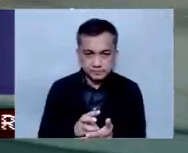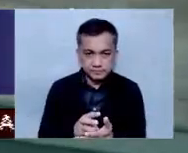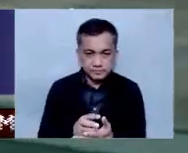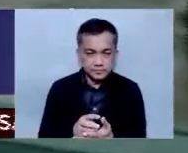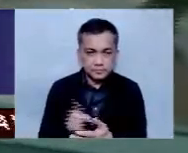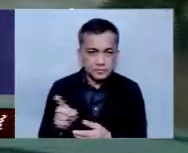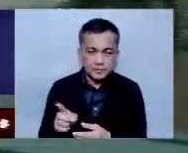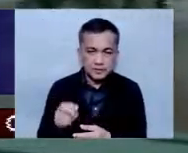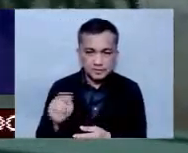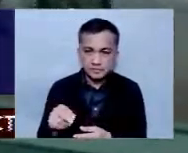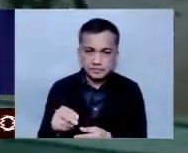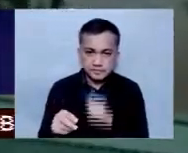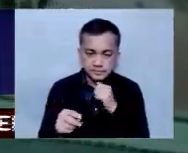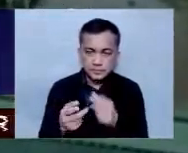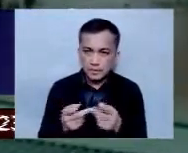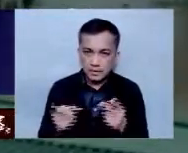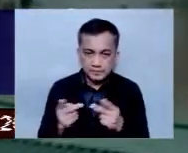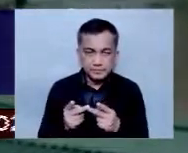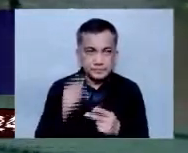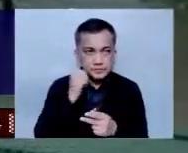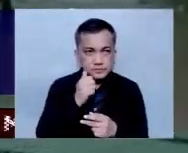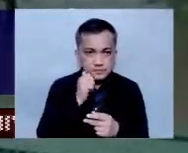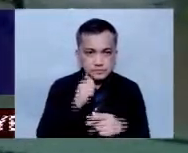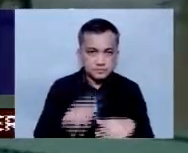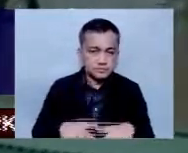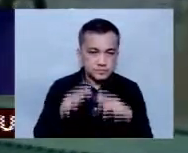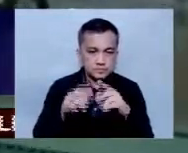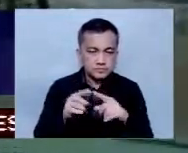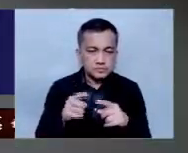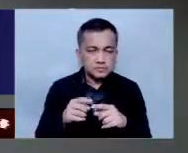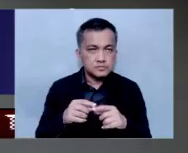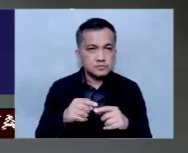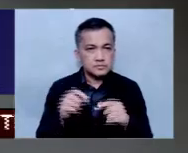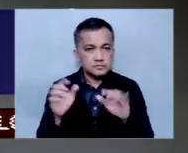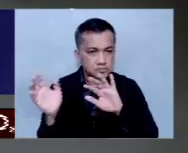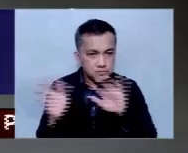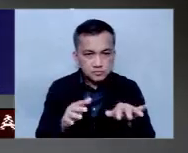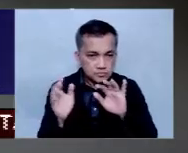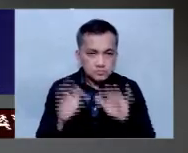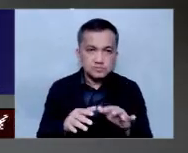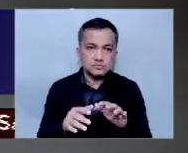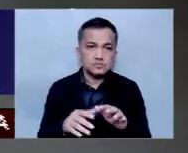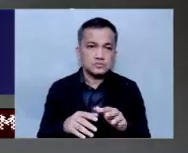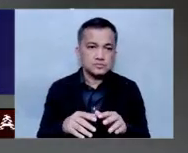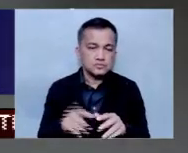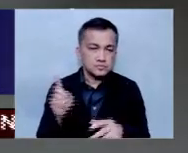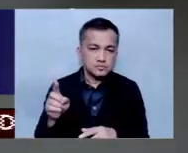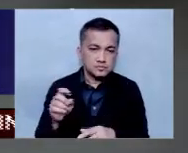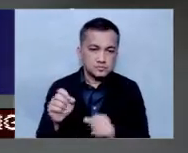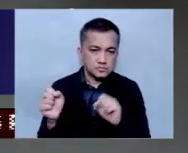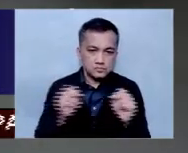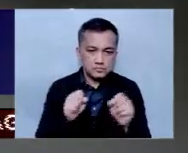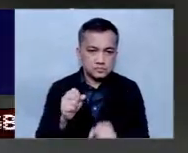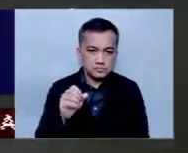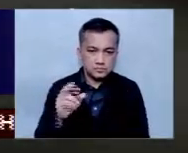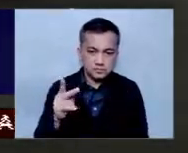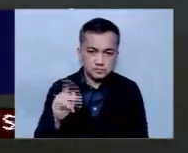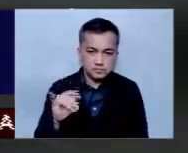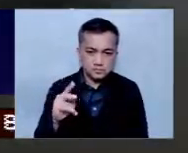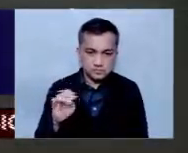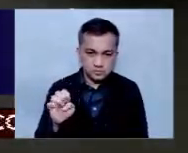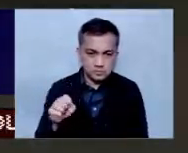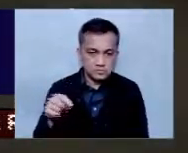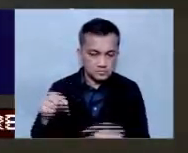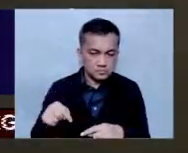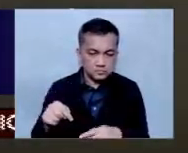ito yung lugar na madalas binabaha, pero nung kasagsagan nga ng pananalasa ng bagyong Christine, yung ulang dala ni